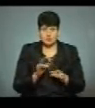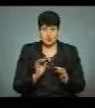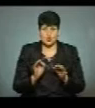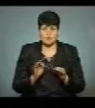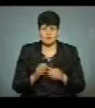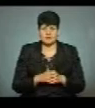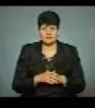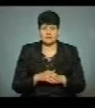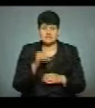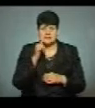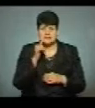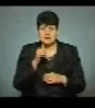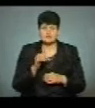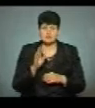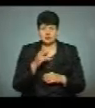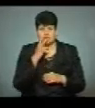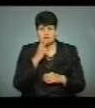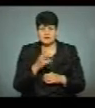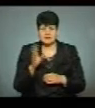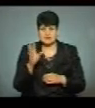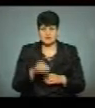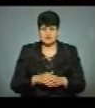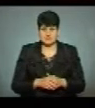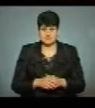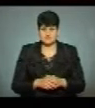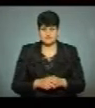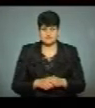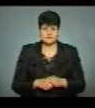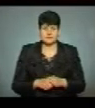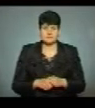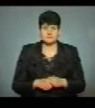травишку, придивилися на ринву, на все.